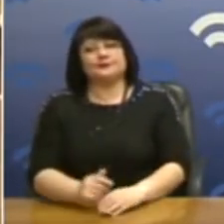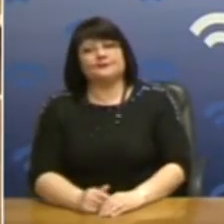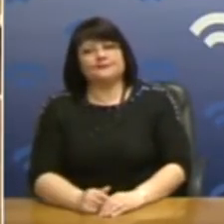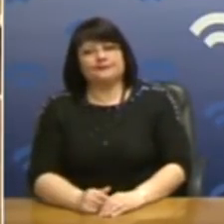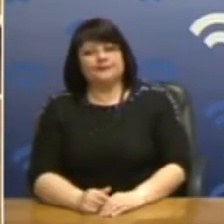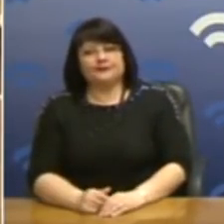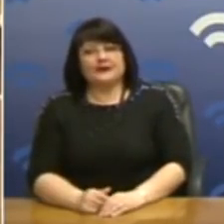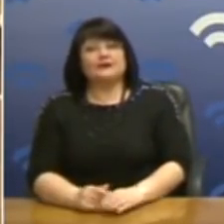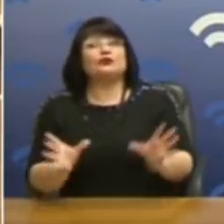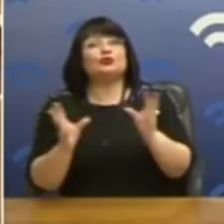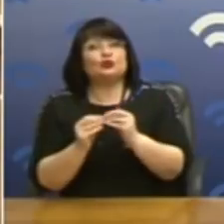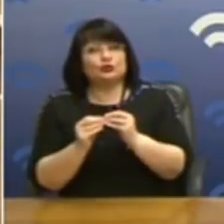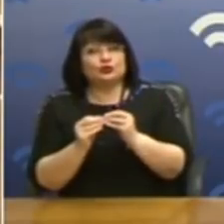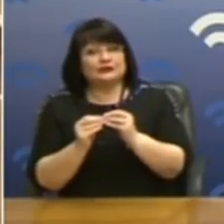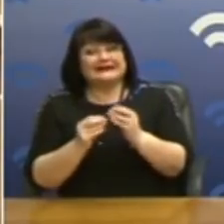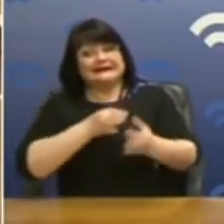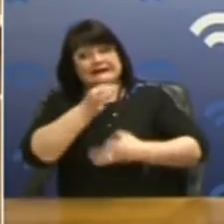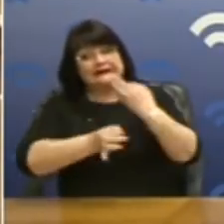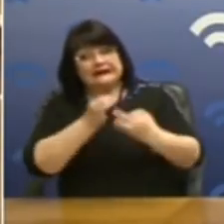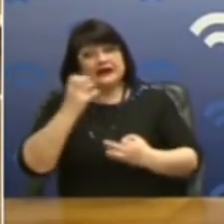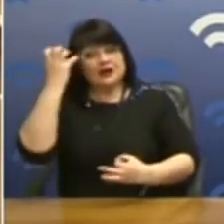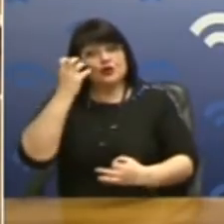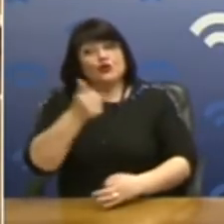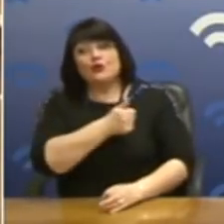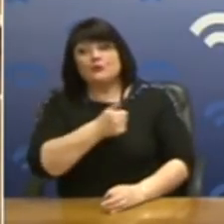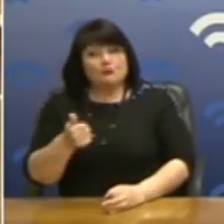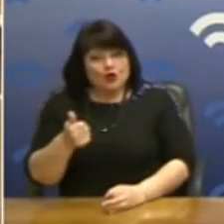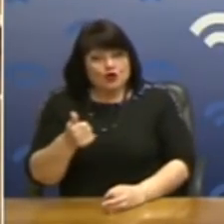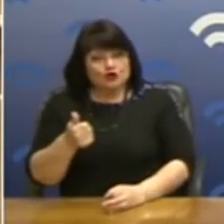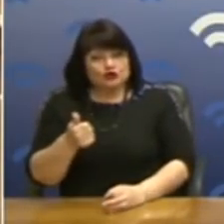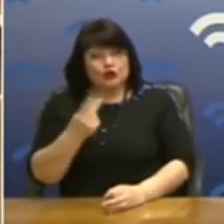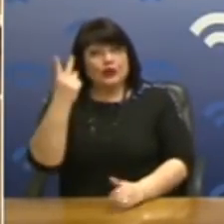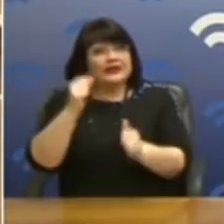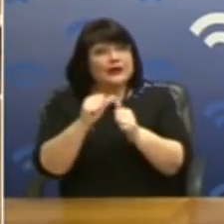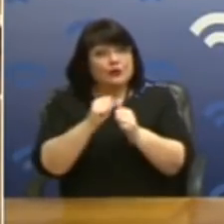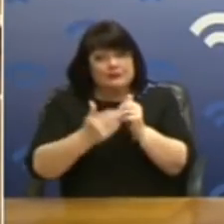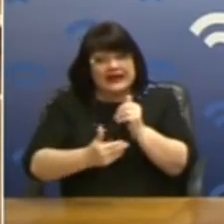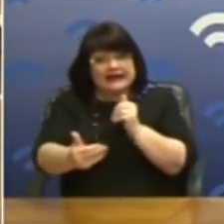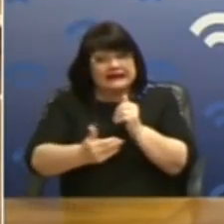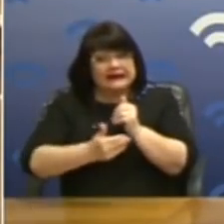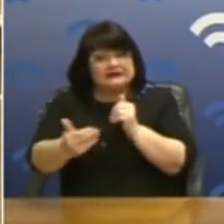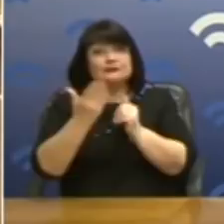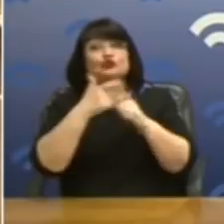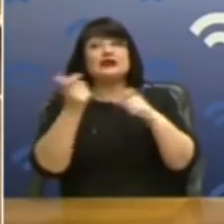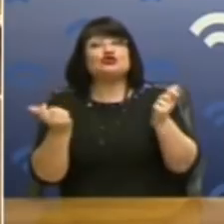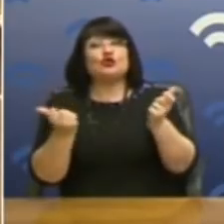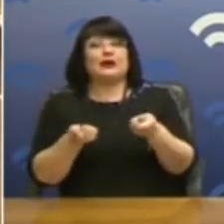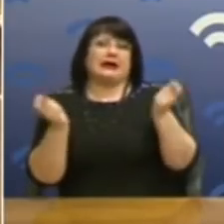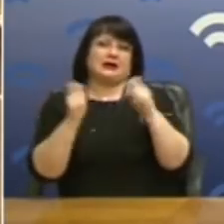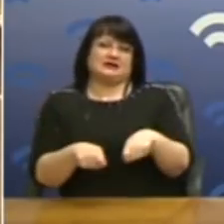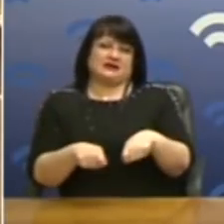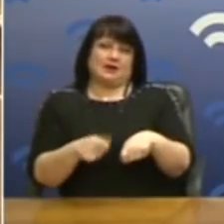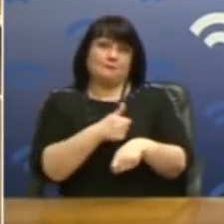αφορά, για να εξηγούμαστε, αποκλειστικά και μόνο αυτό το δίμηνο περίπου που τα σχολιά παραμένουν